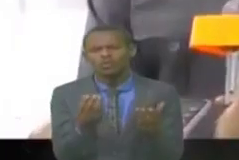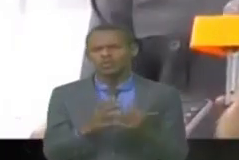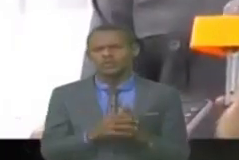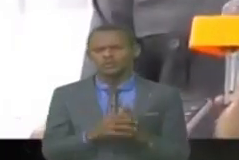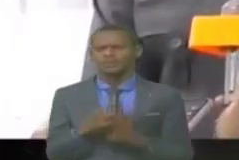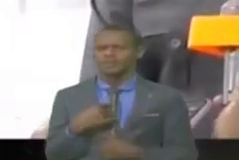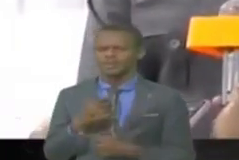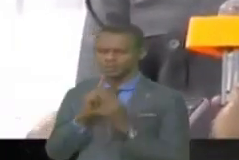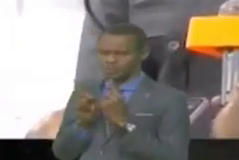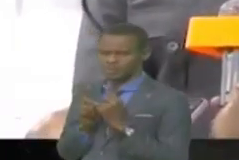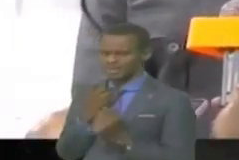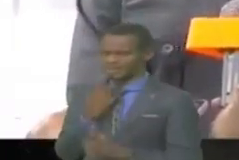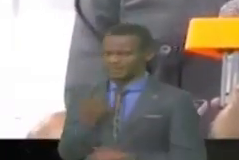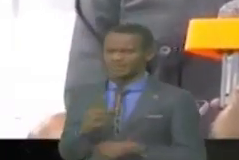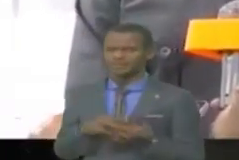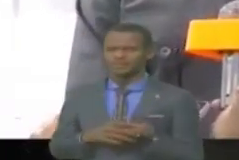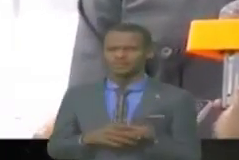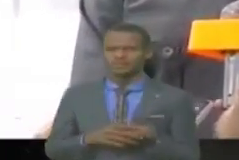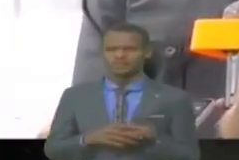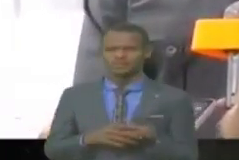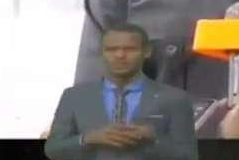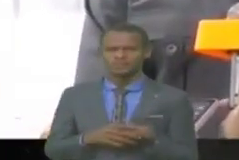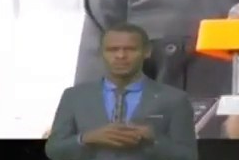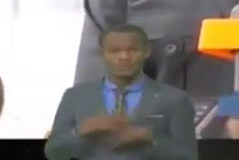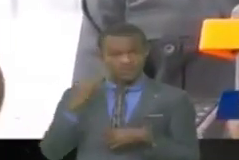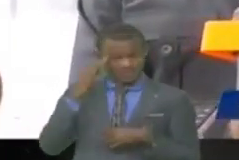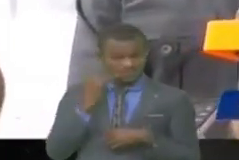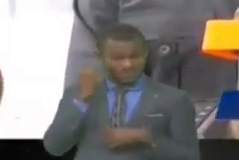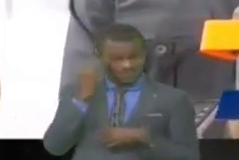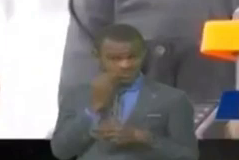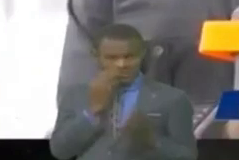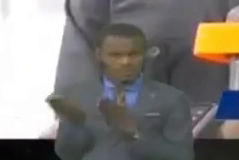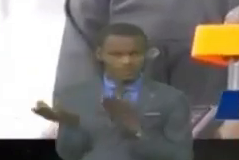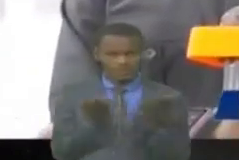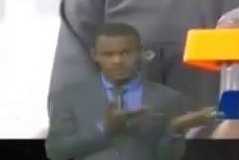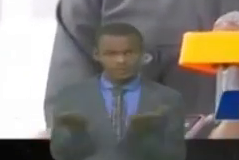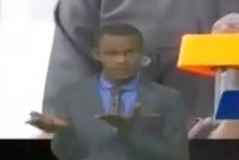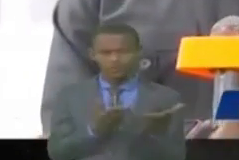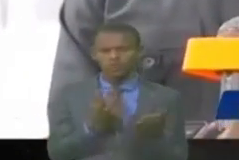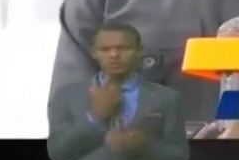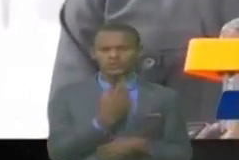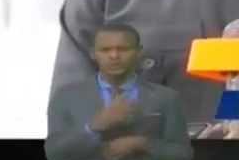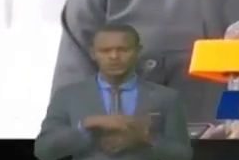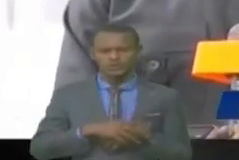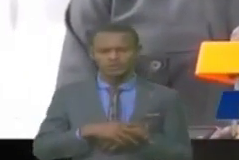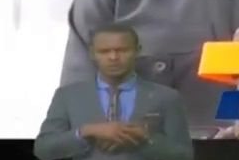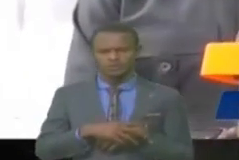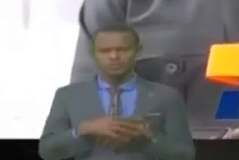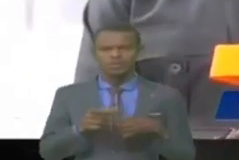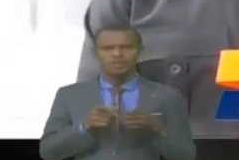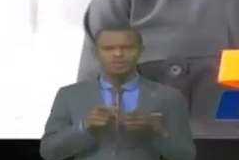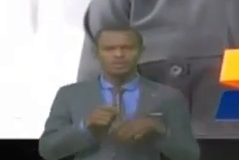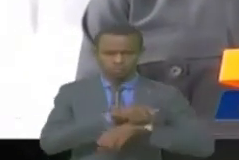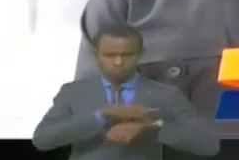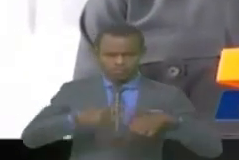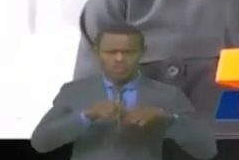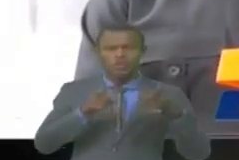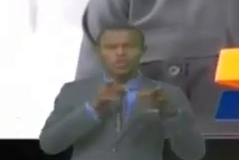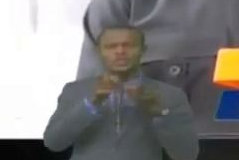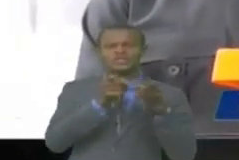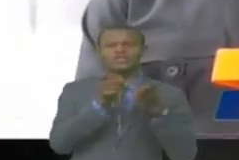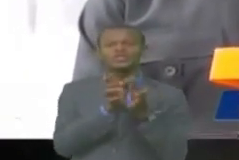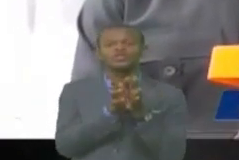direction générale a lancé un communiqué faisant état de la cessation des activités pour un temps, le temps